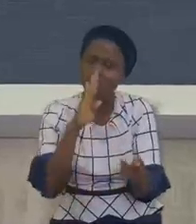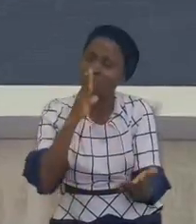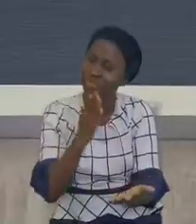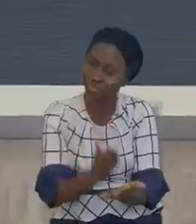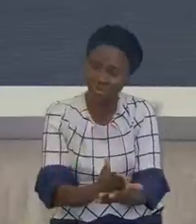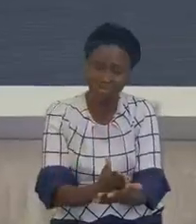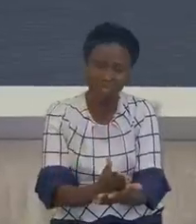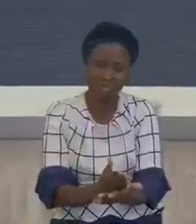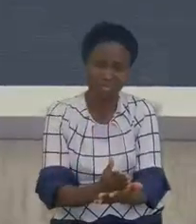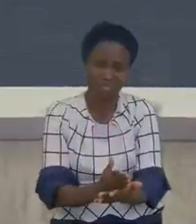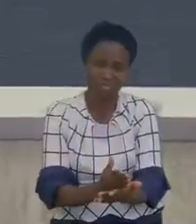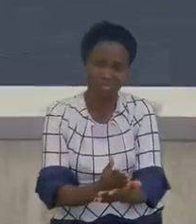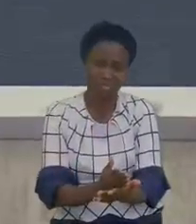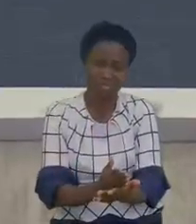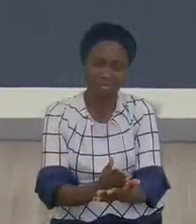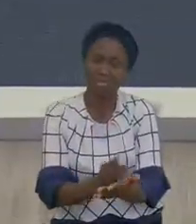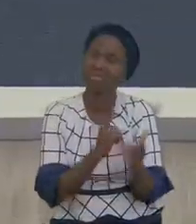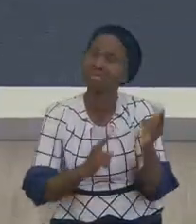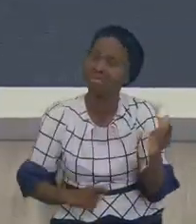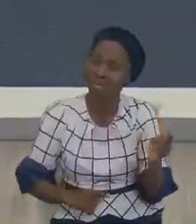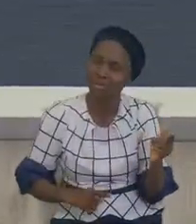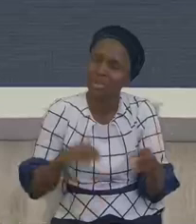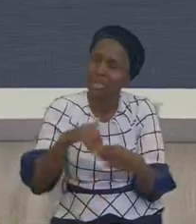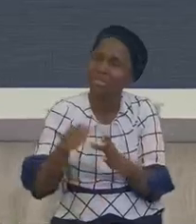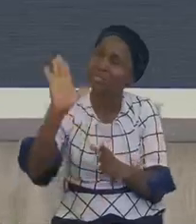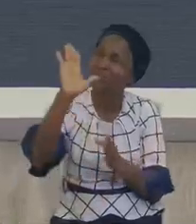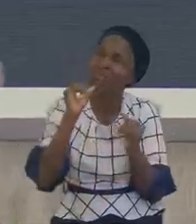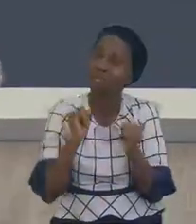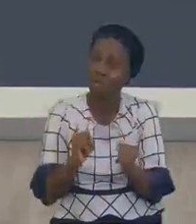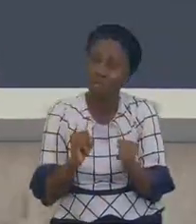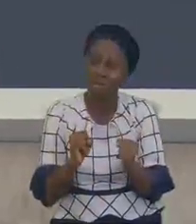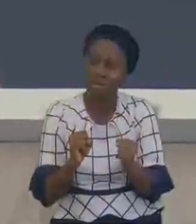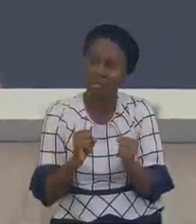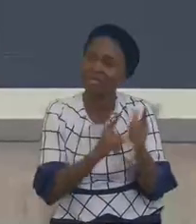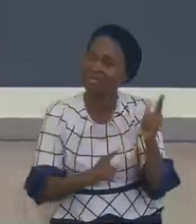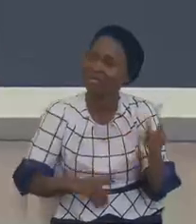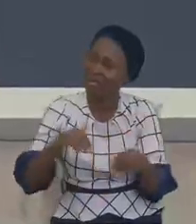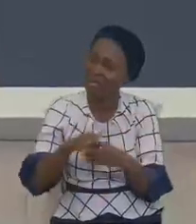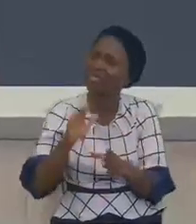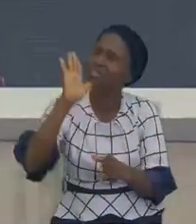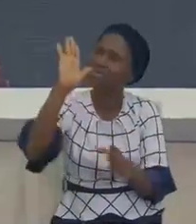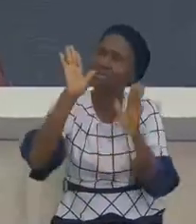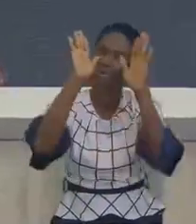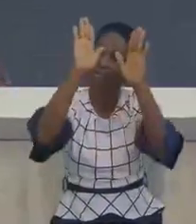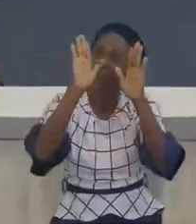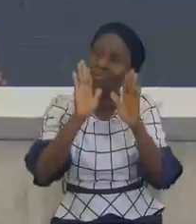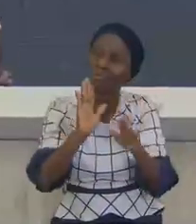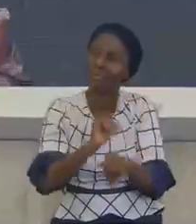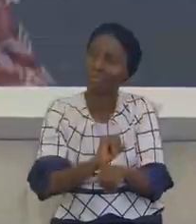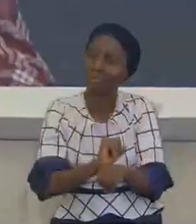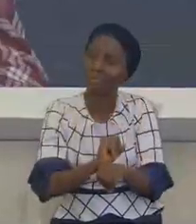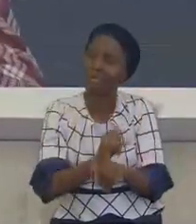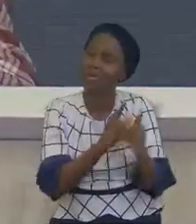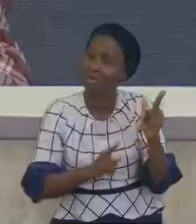Seigneur, dans ta puissance. Seigneur, dans tes prodiges. Seigneur, dans ta